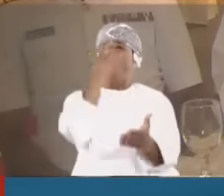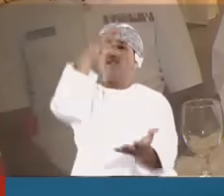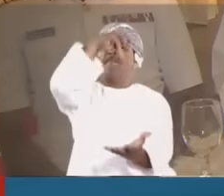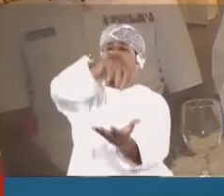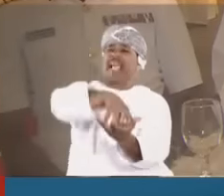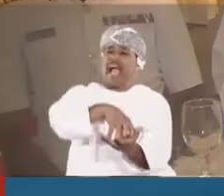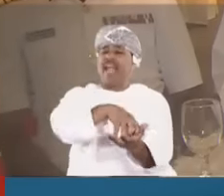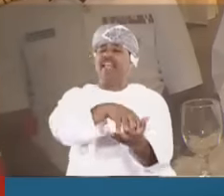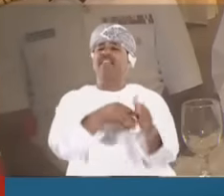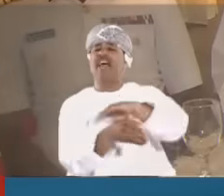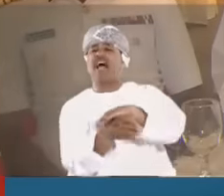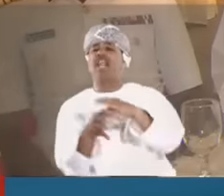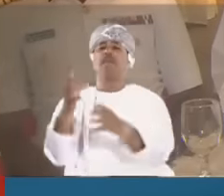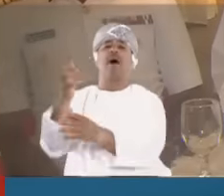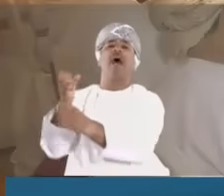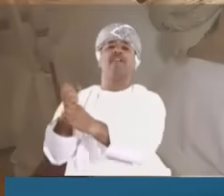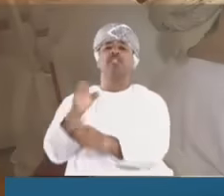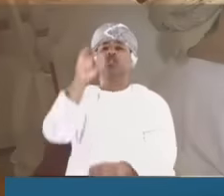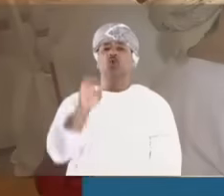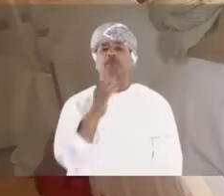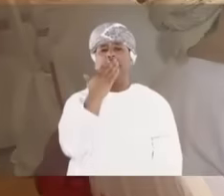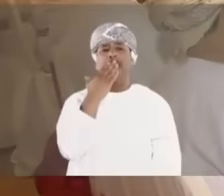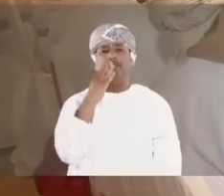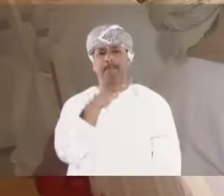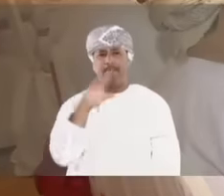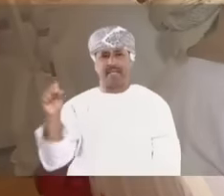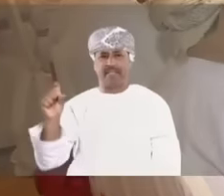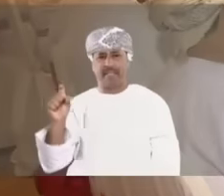السلطنة بمحافظة جنوب الباطنة.